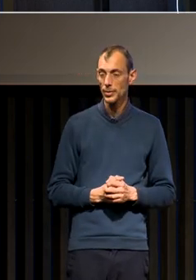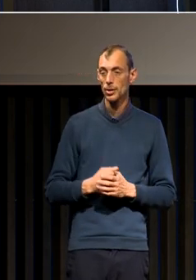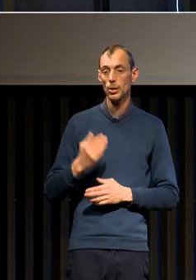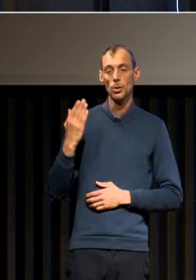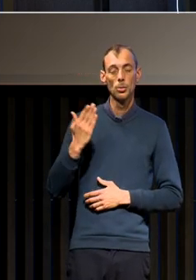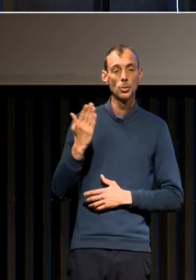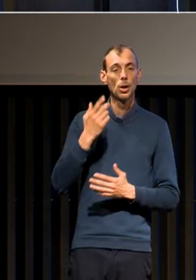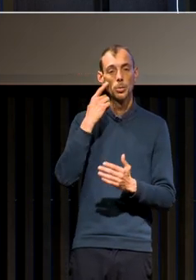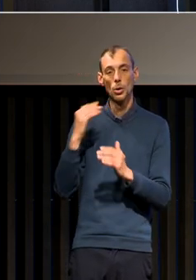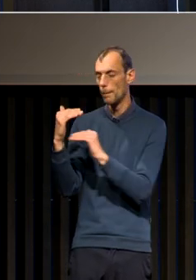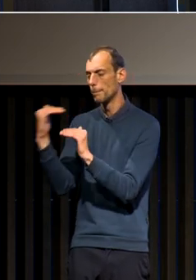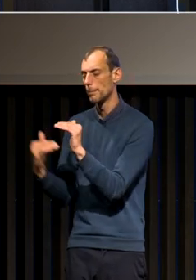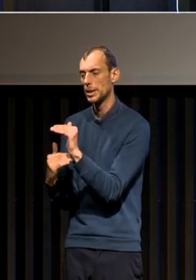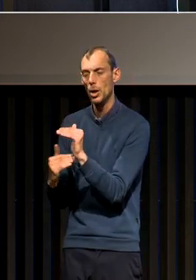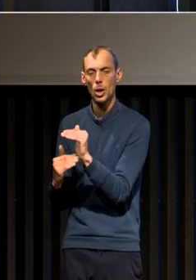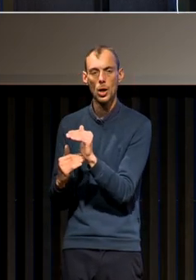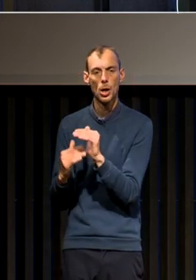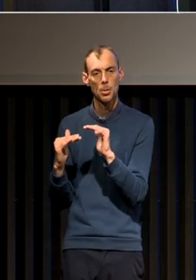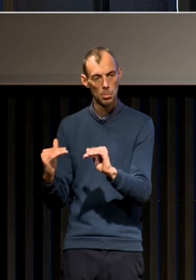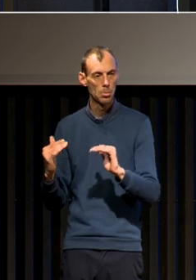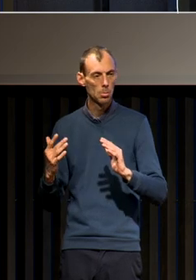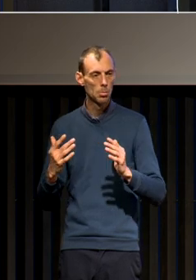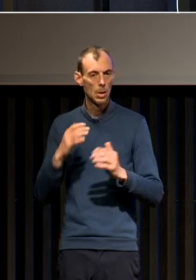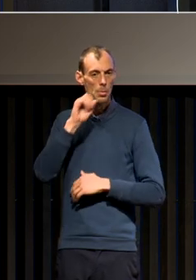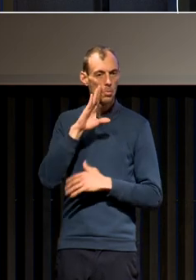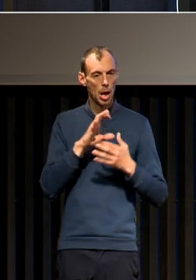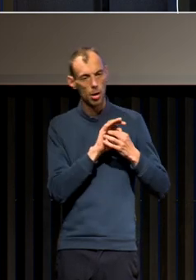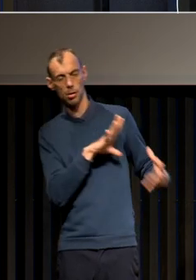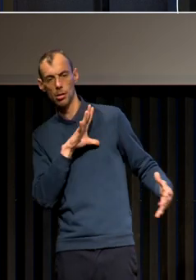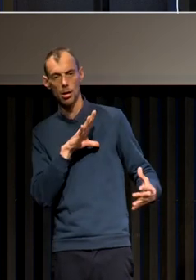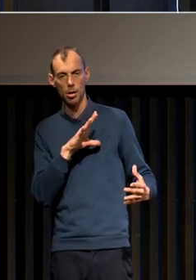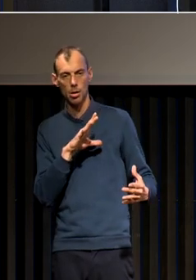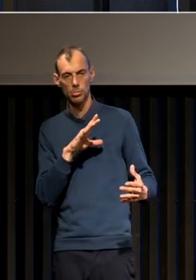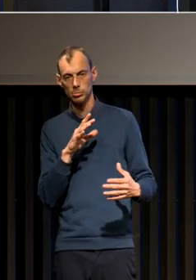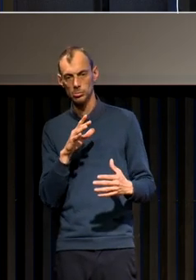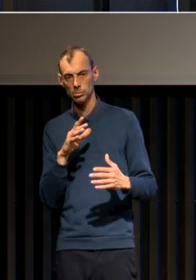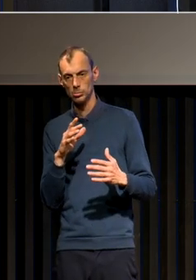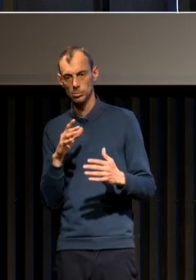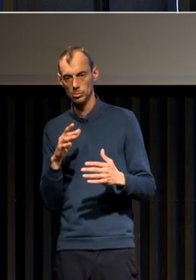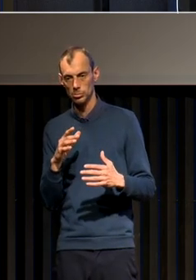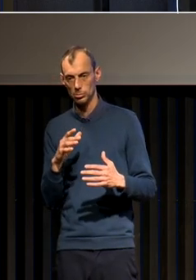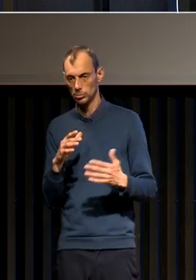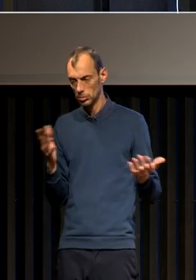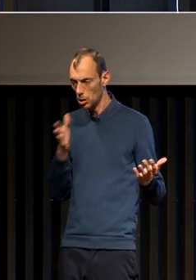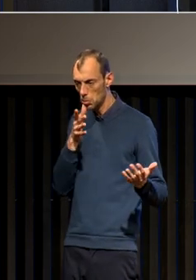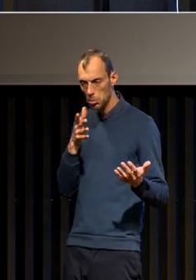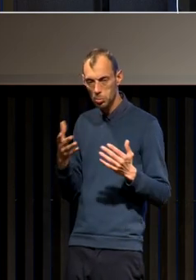l'interdiction pour les mineurs émancipés d'être donneurs. Ça a été, les mineurs émancipés ne peuvent plus être